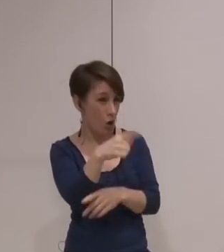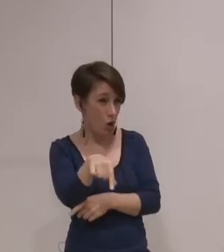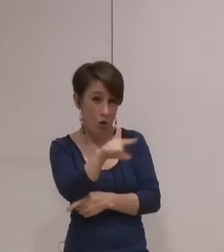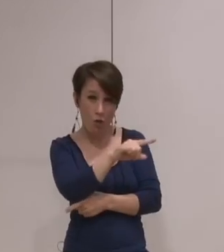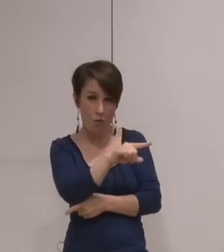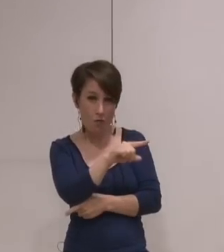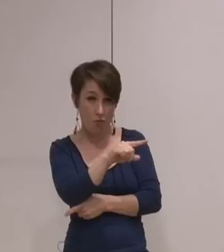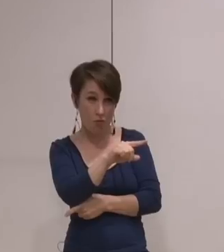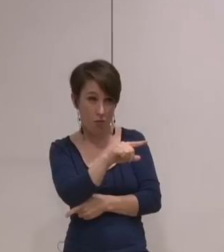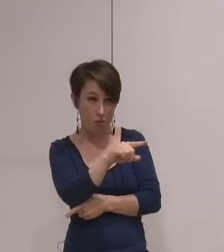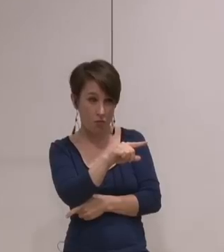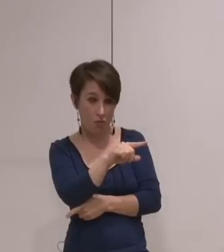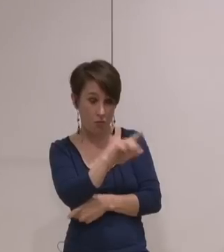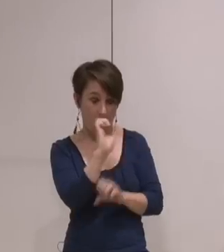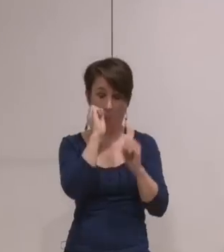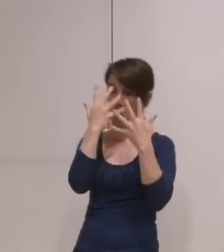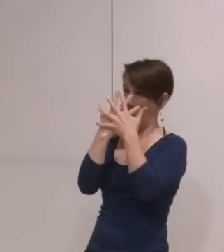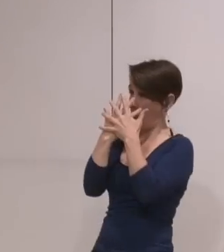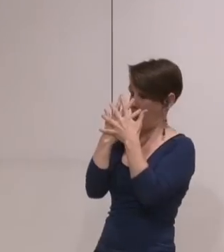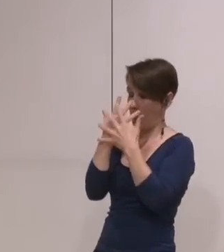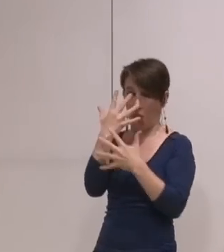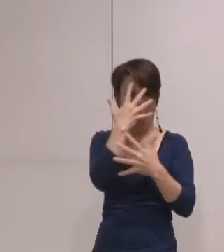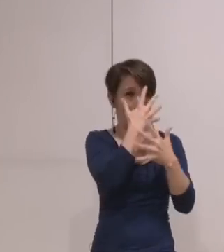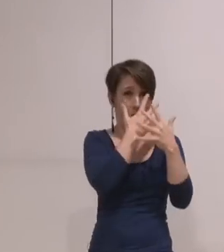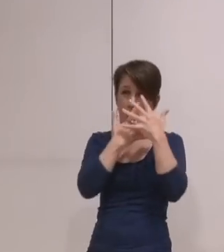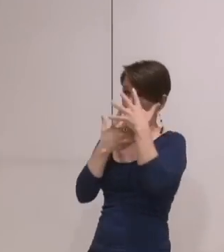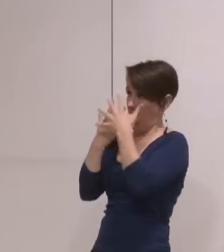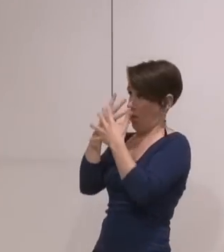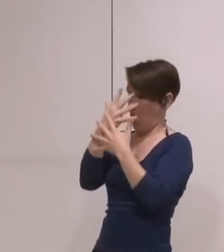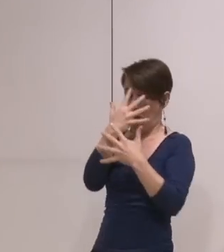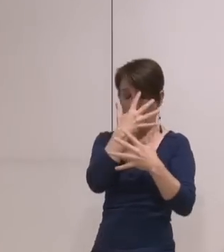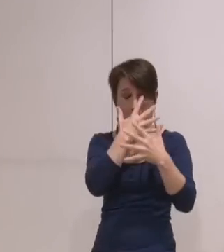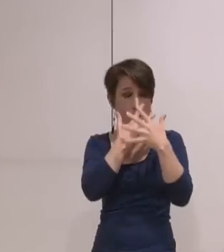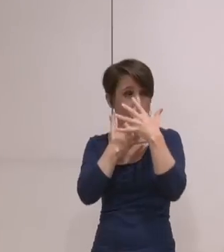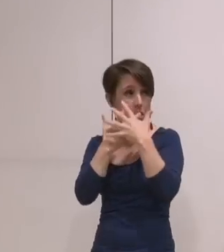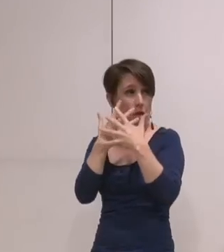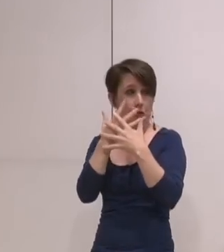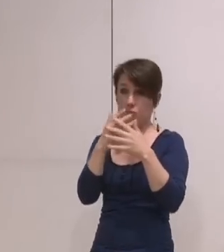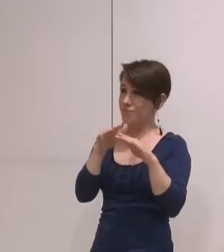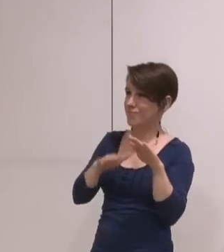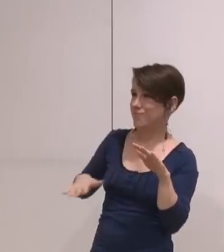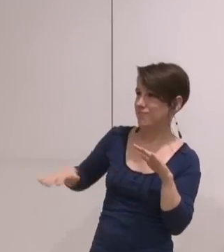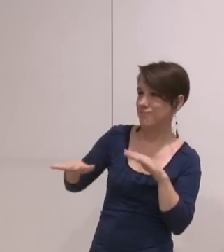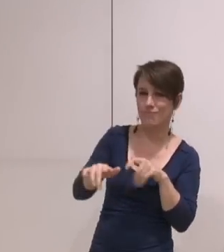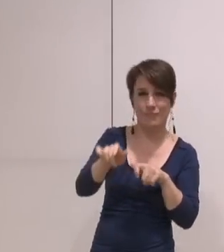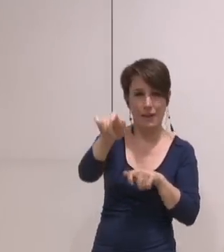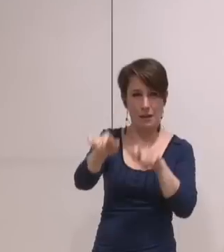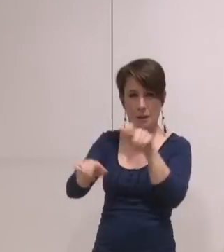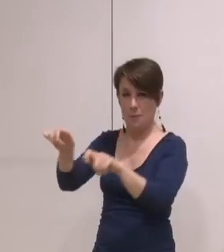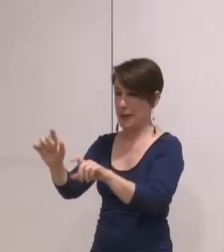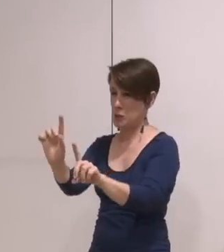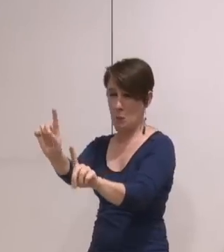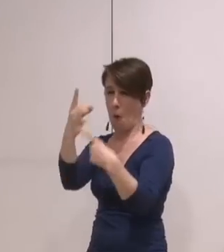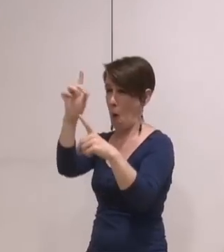surpris désemparé de l'ampleur des réactions qui se sont exprimées